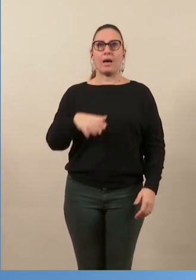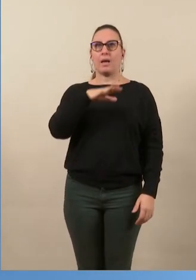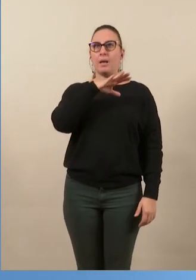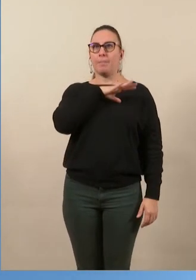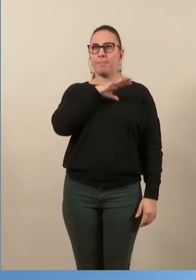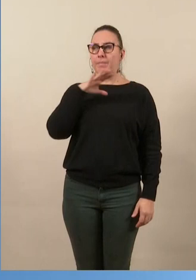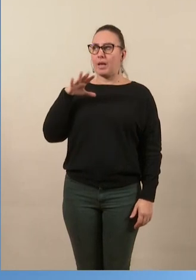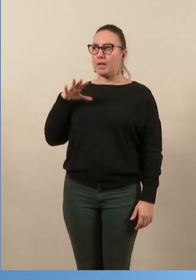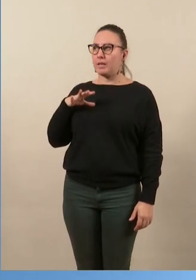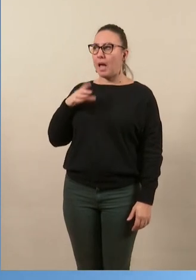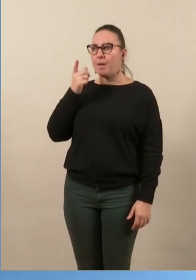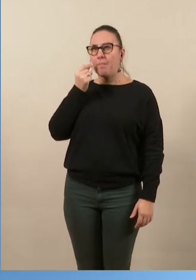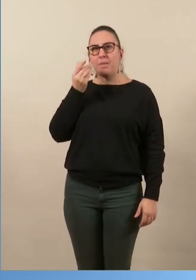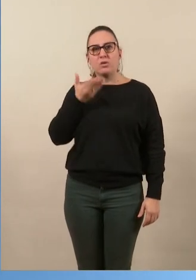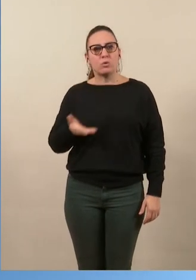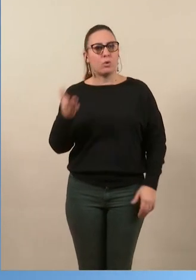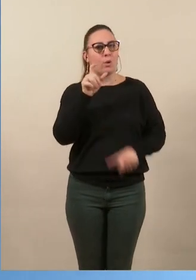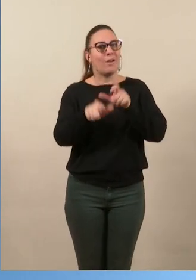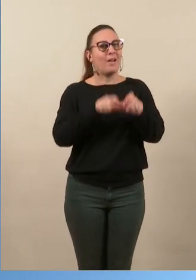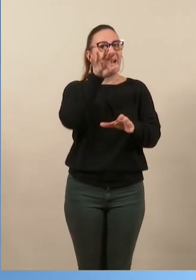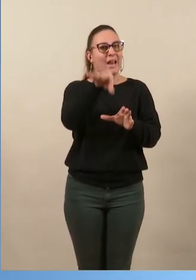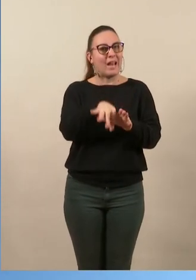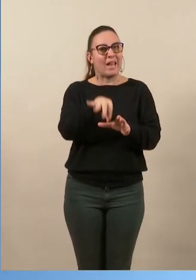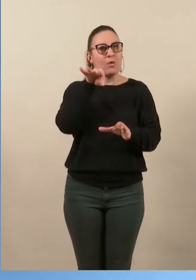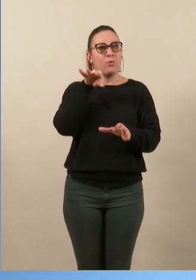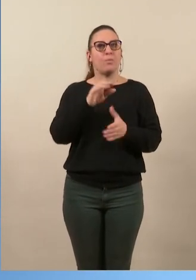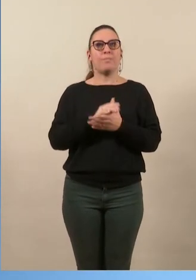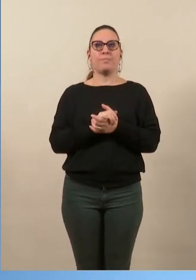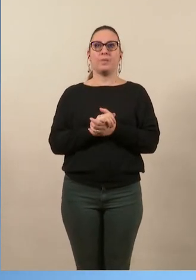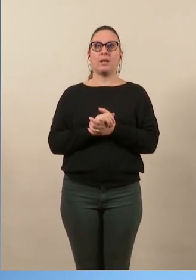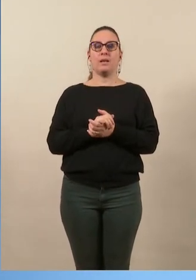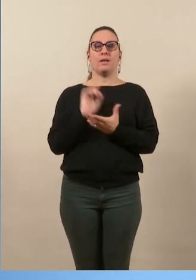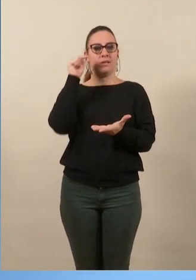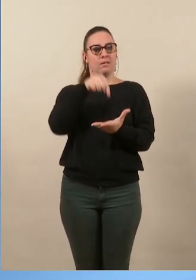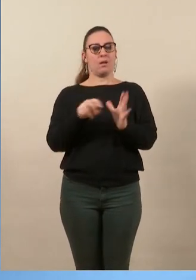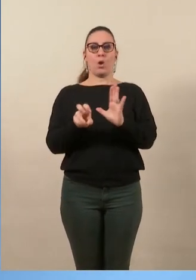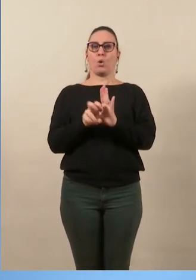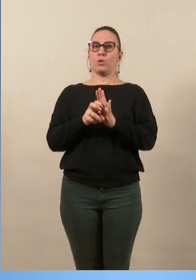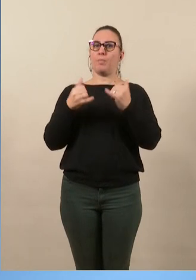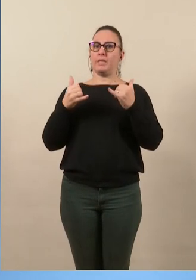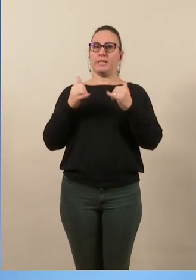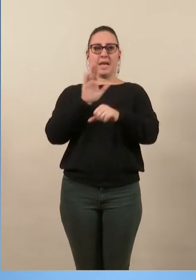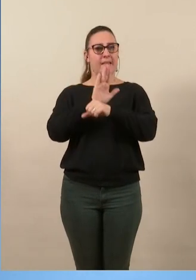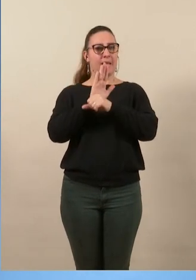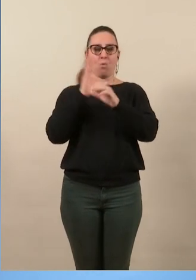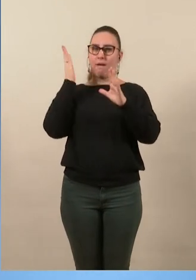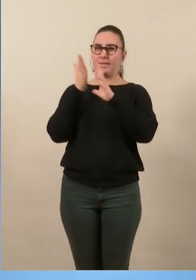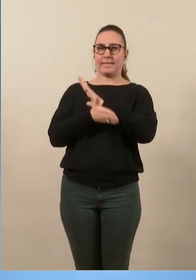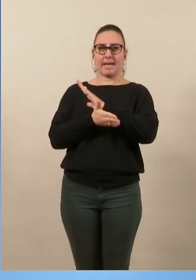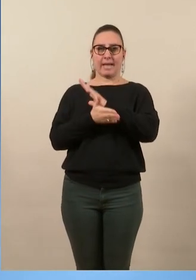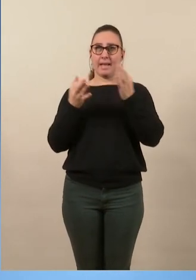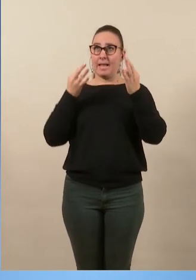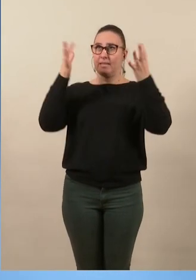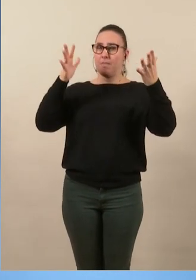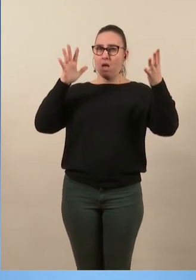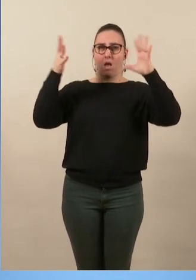et Messieurs les élus à Grenoble nous sommes les témoins directs des impacts du